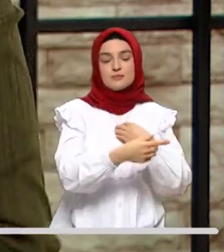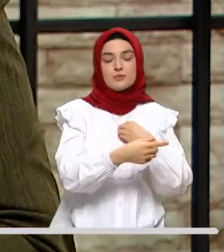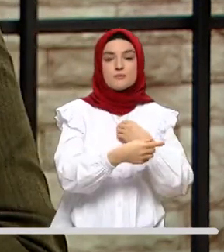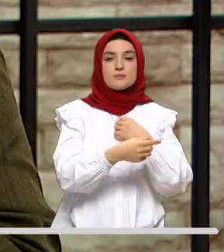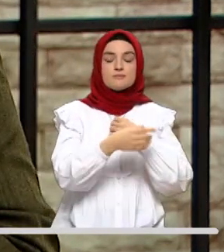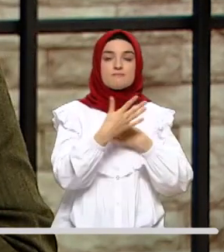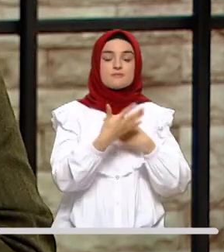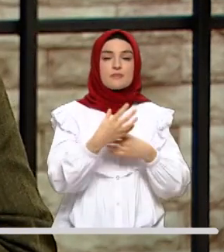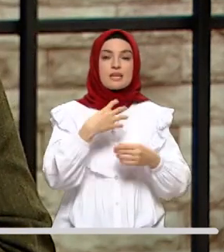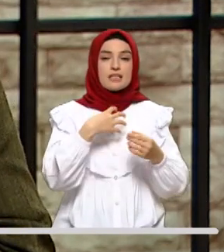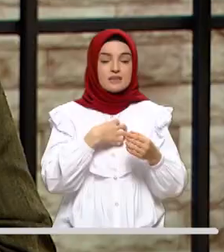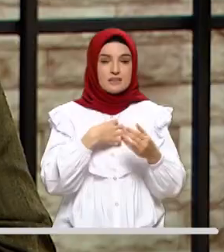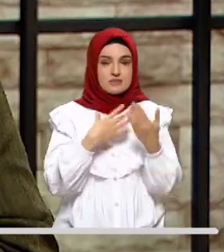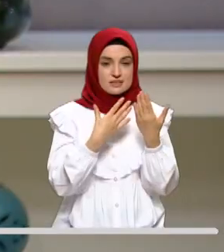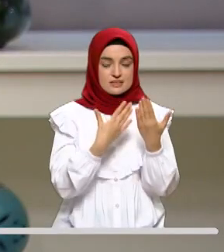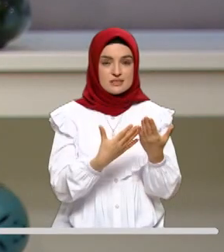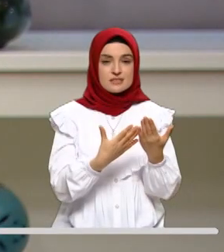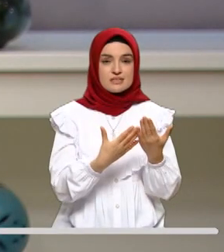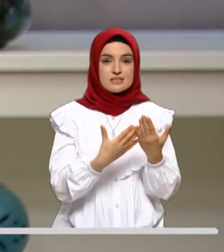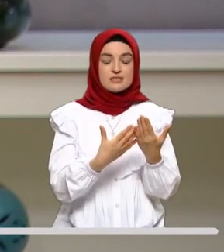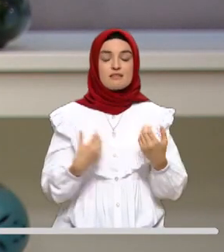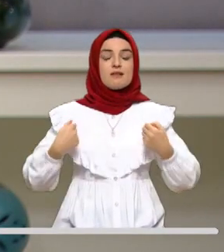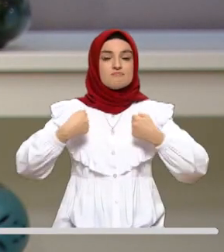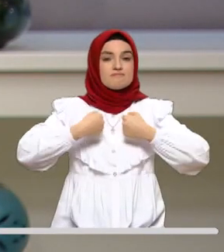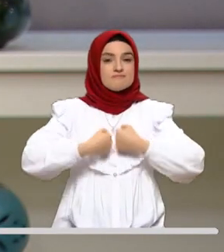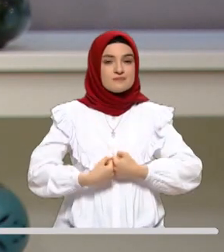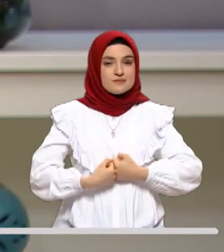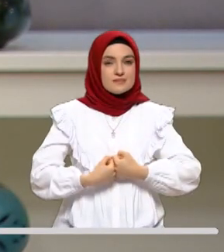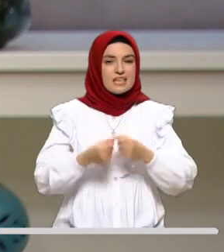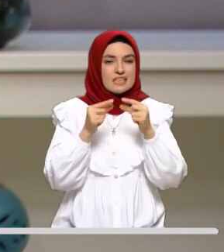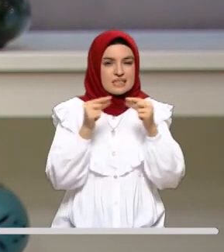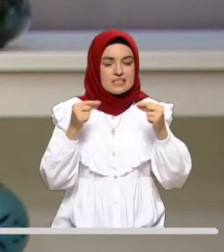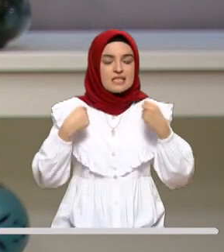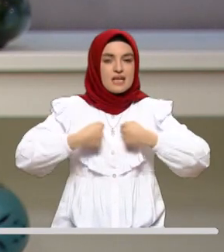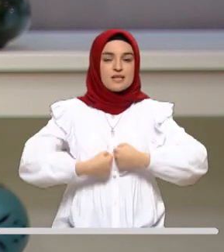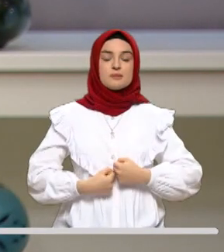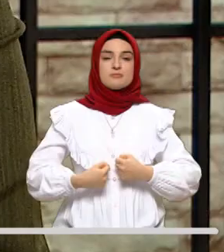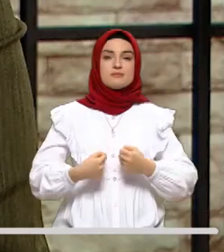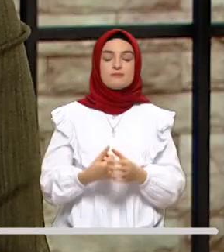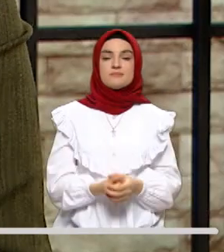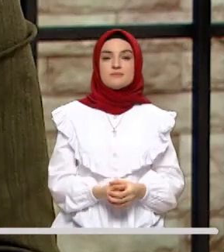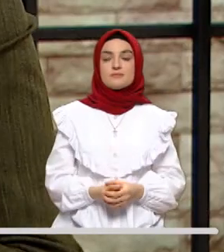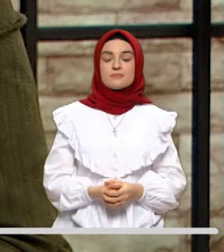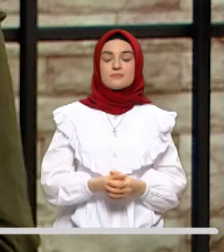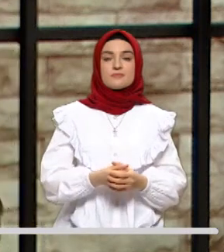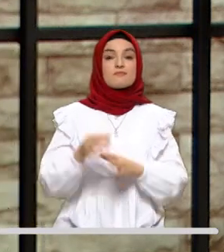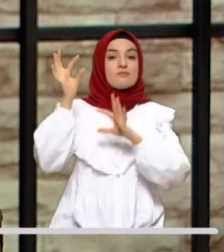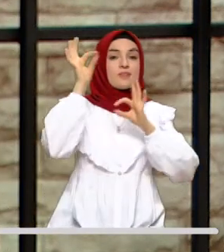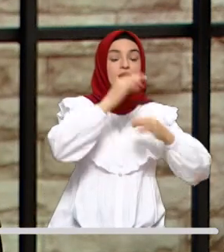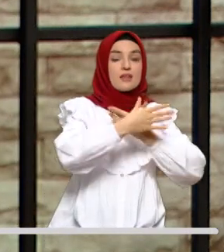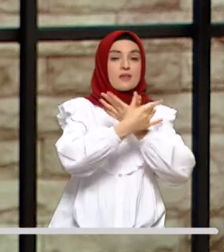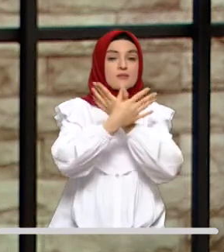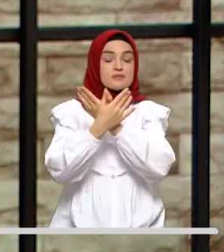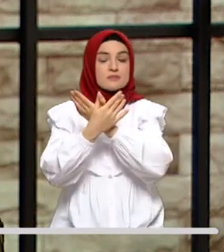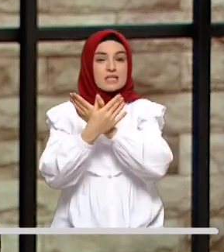bıraktım. Kendisi de kıldan elbise giyiniyor. Evet. Kıldan elbise giyiniyor. Cibril aleyhisselam kıldan elbise